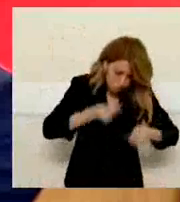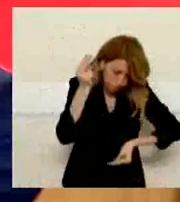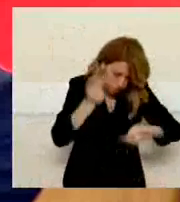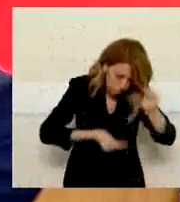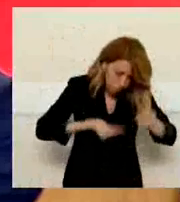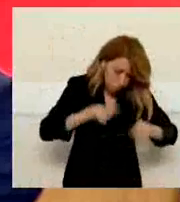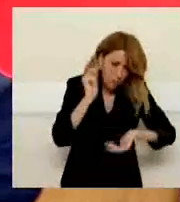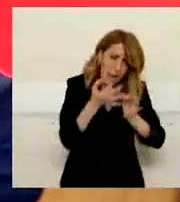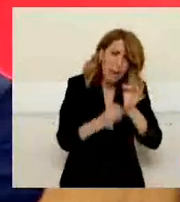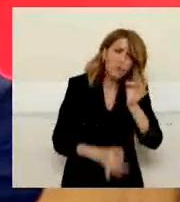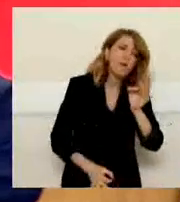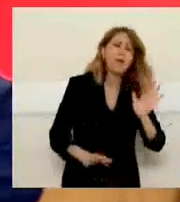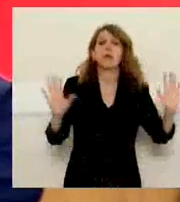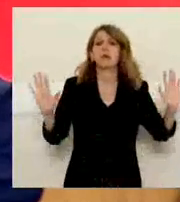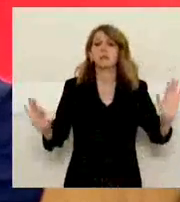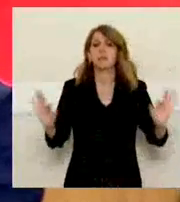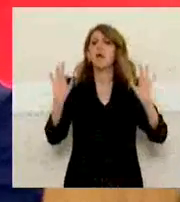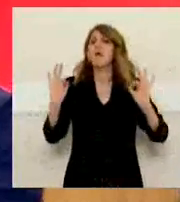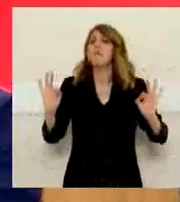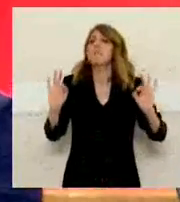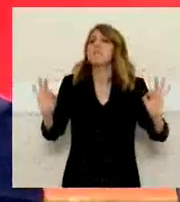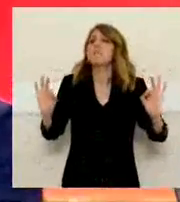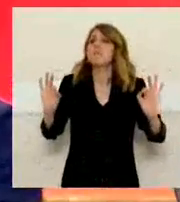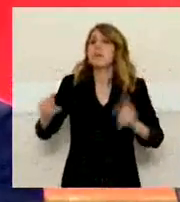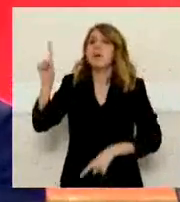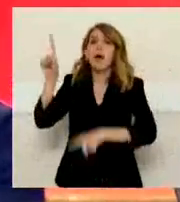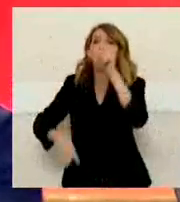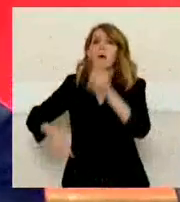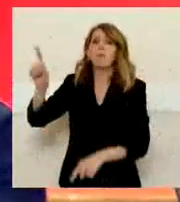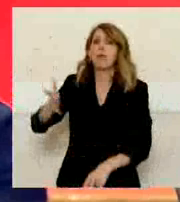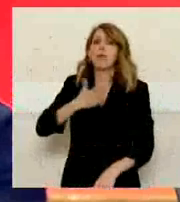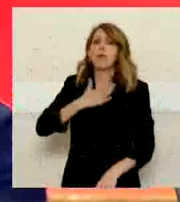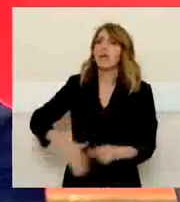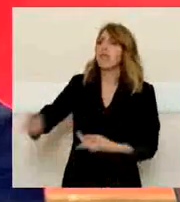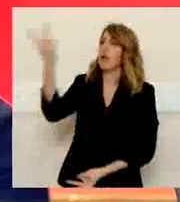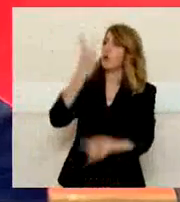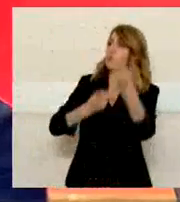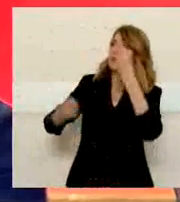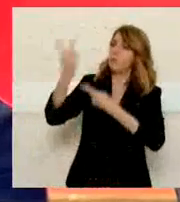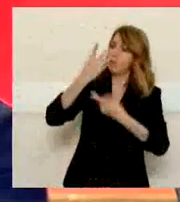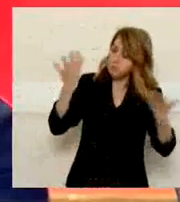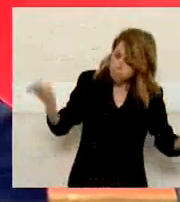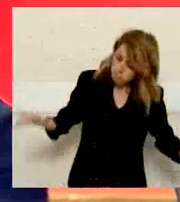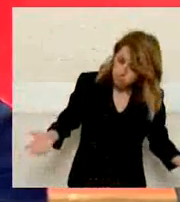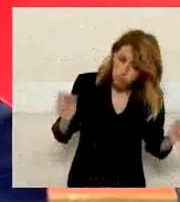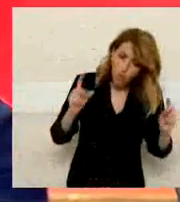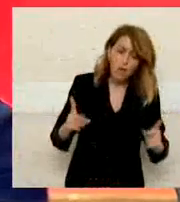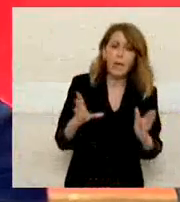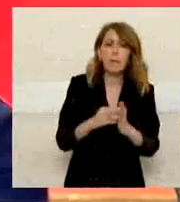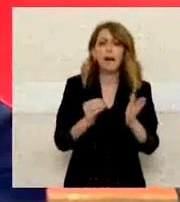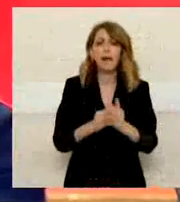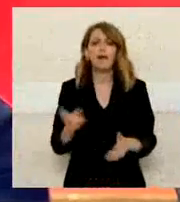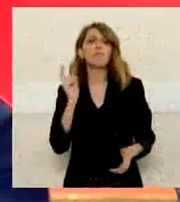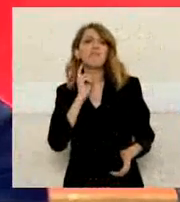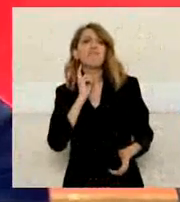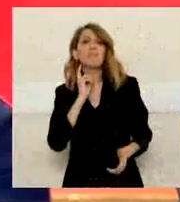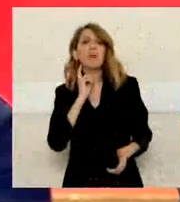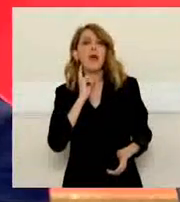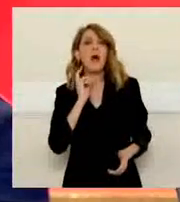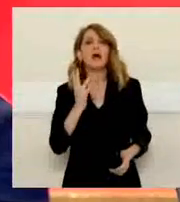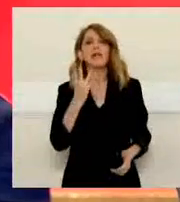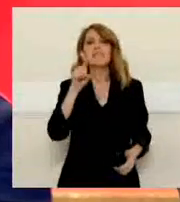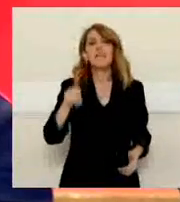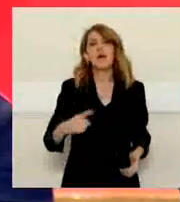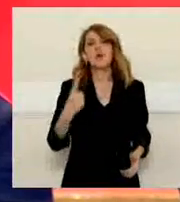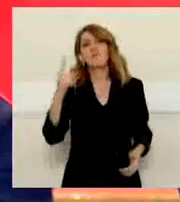έχει τη δυνατότητα. Να πει δηλαδή ότι, αδελφέ, δεν είναι 1,3 δις η μείωση του ΦΠΑ, είναι 4 δις, όπως είπε